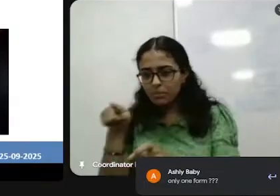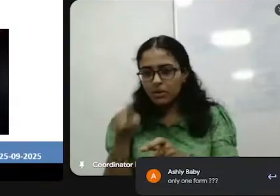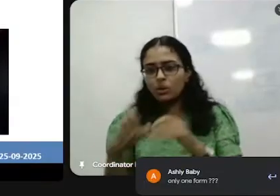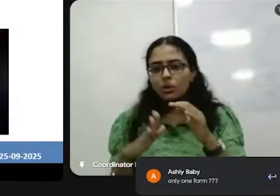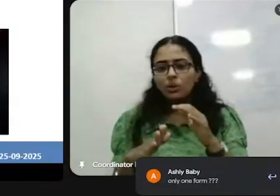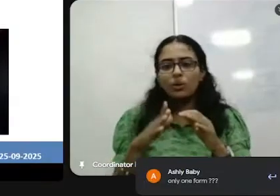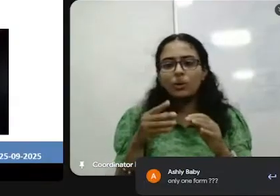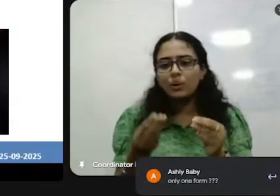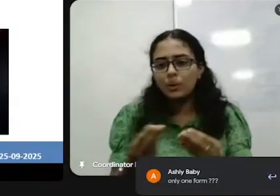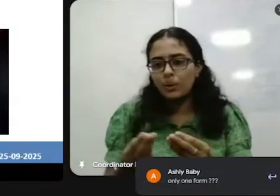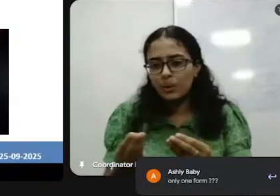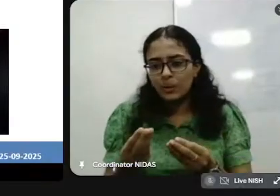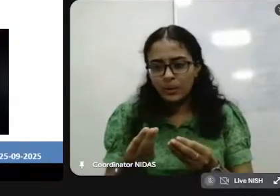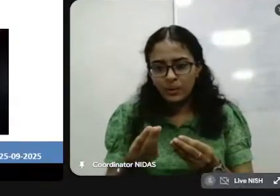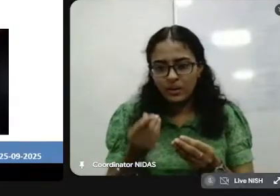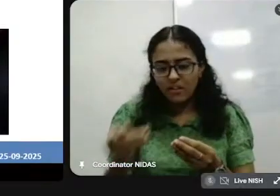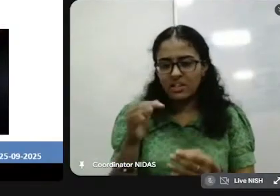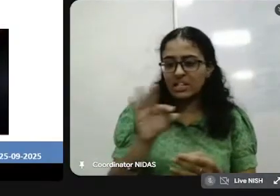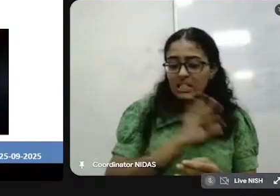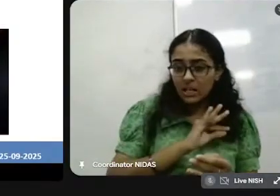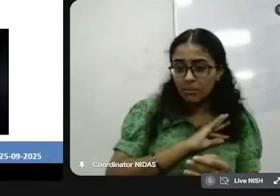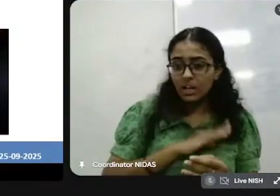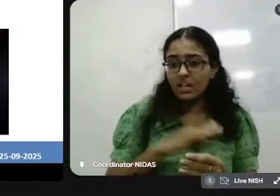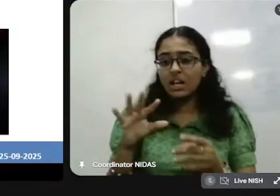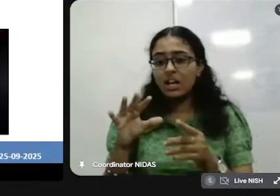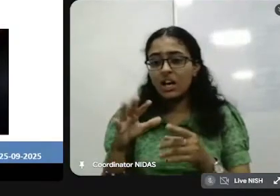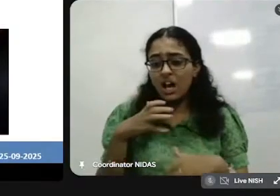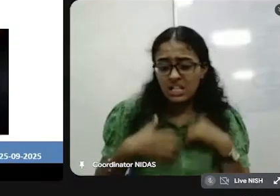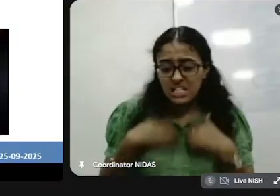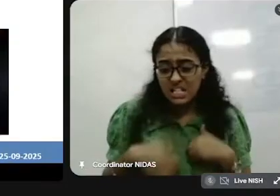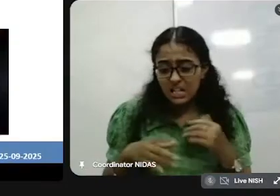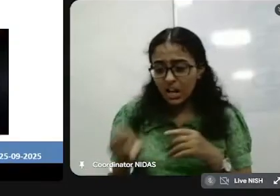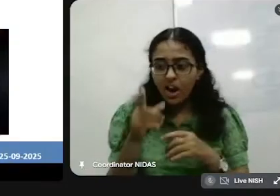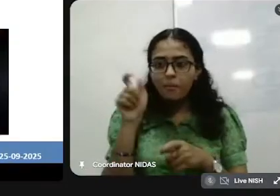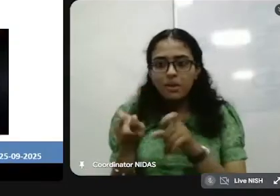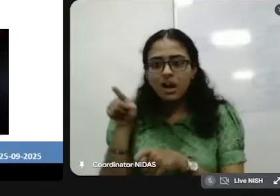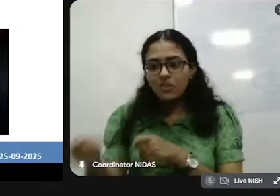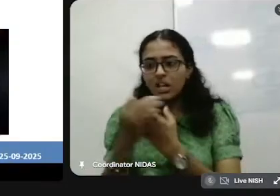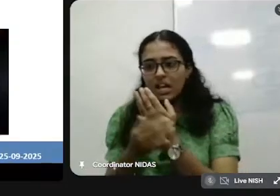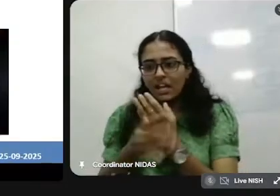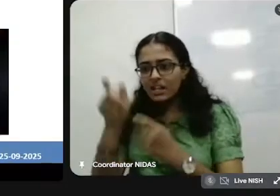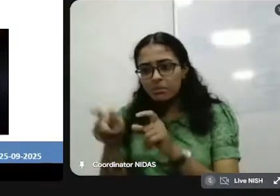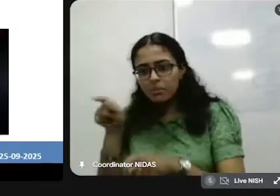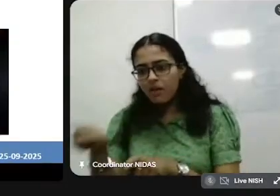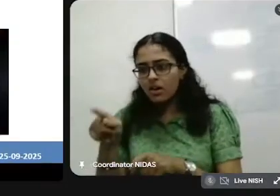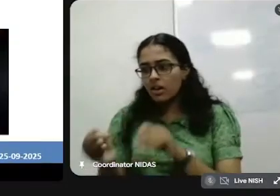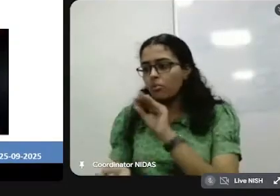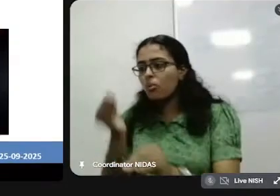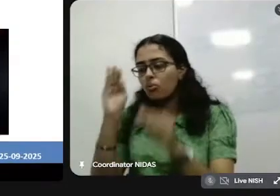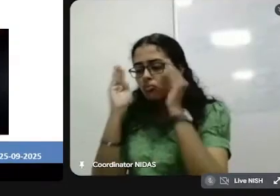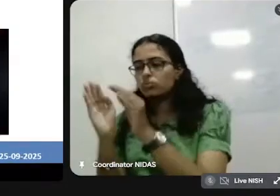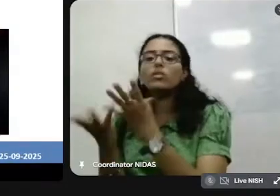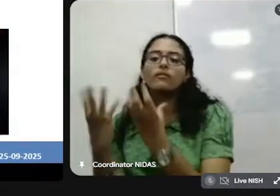ഉണ്ടായിരിക്കാം. അവർക്ക് എന്തെങ്കിലും അവരുടെ ഇഷ്ടപ്പെട്ട കാര്യങ്ങൾ ചെയ്യാനുള്ള ആഗ്രഹങ്ങളൊക്കെ കാണുമായിരിക്കും. അത് മനസ്സിലാക്കി നമ്മൾ അവർക്കും വേണ്ടി ബ്രേക്കും